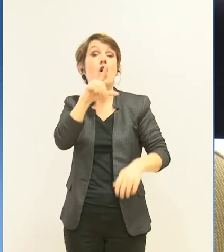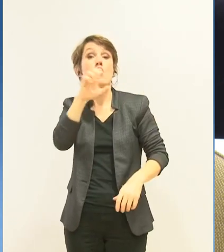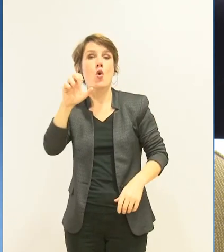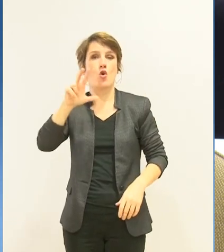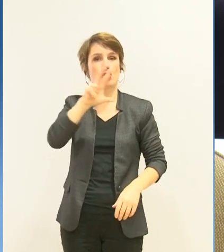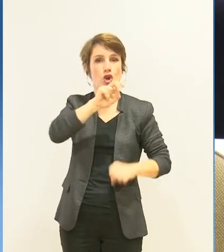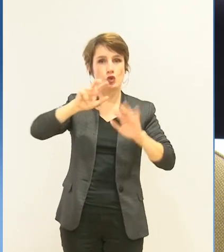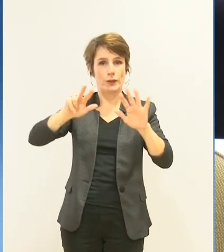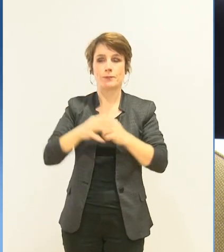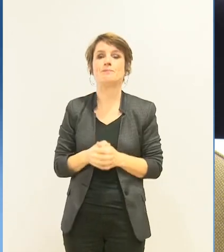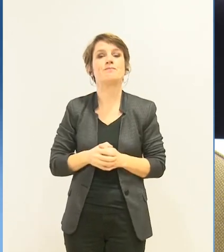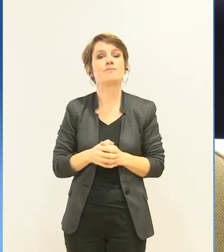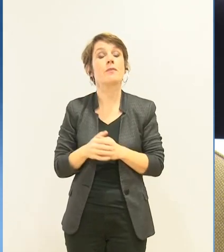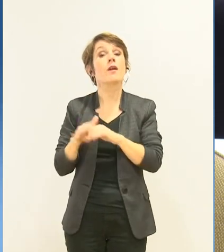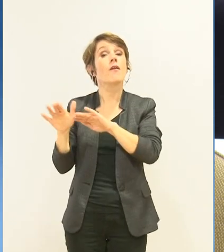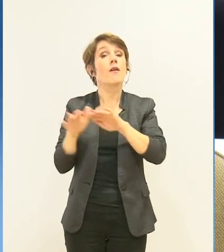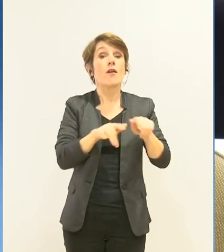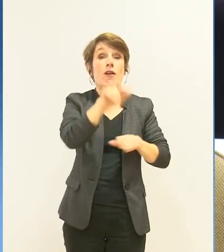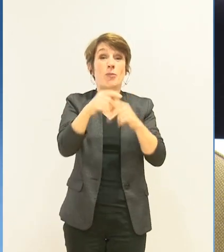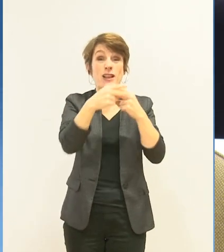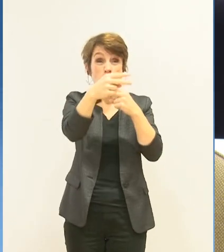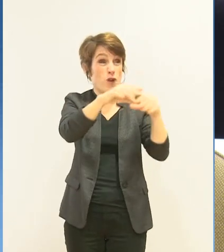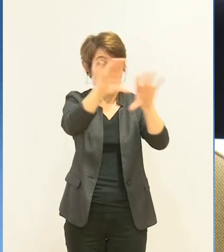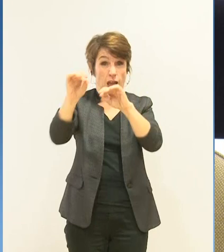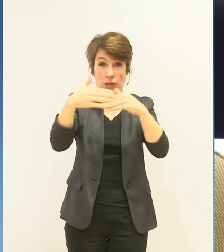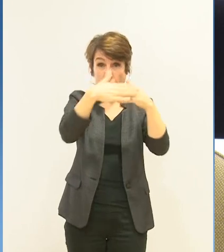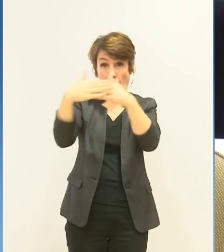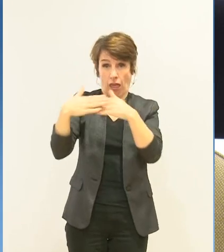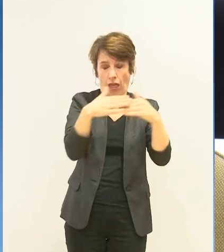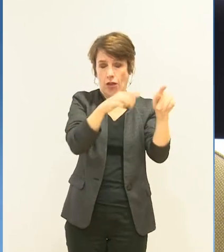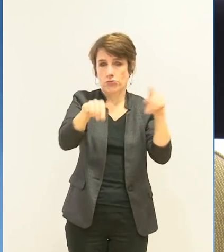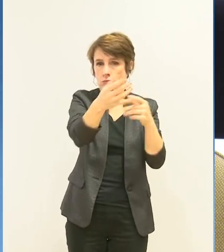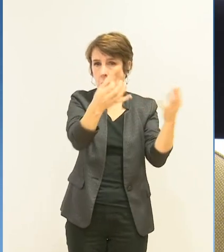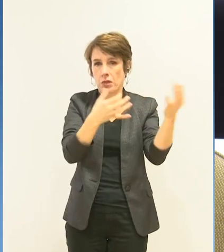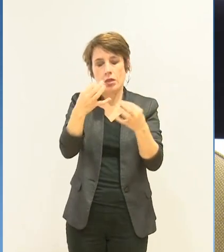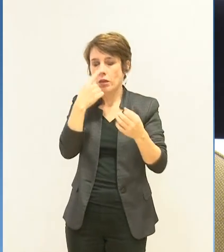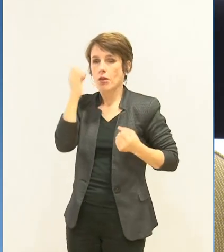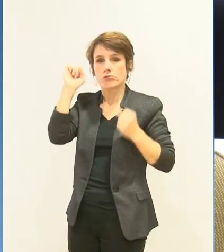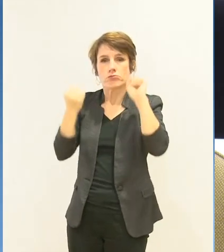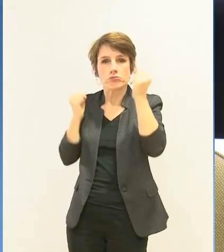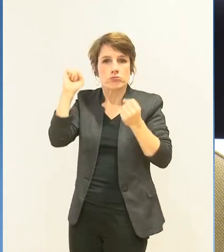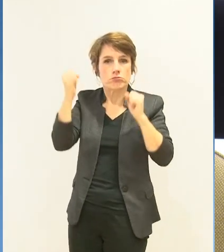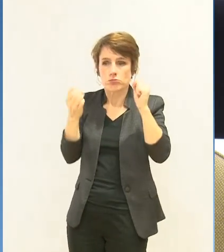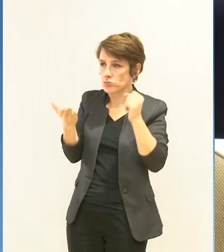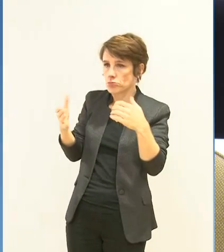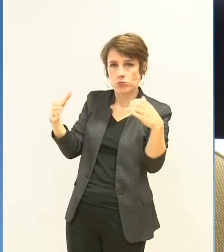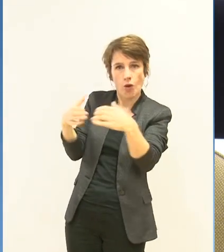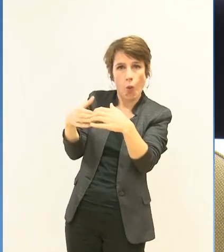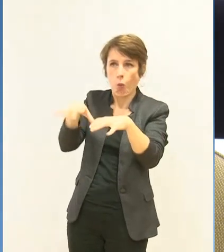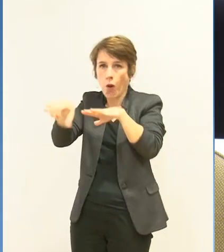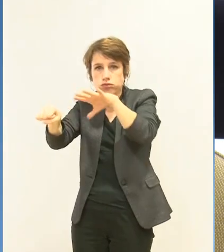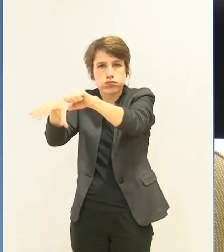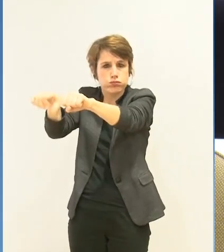activités qui s'y déroulent qui sont de leur point de vue soussou l'ours de nombreuses nuisances